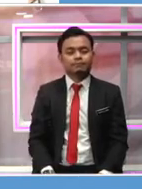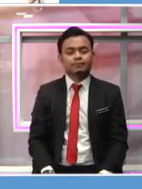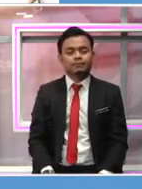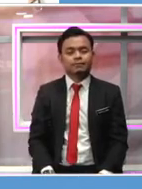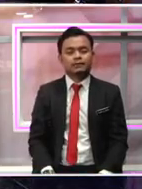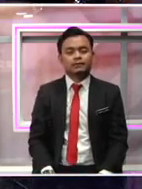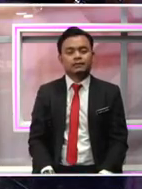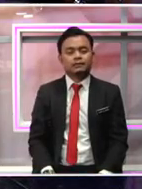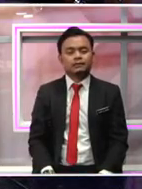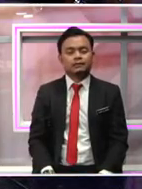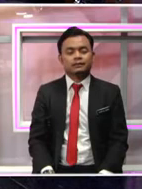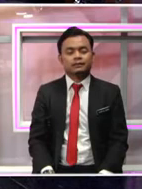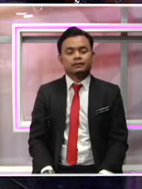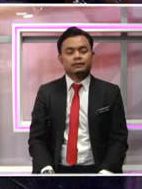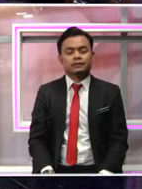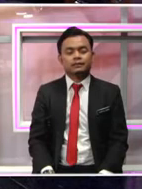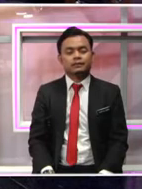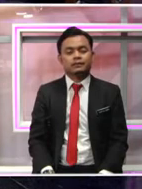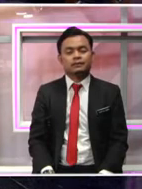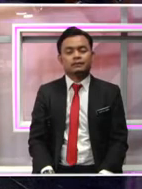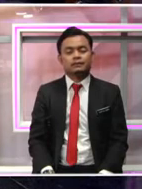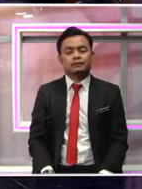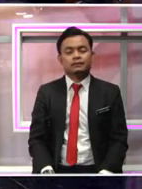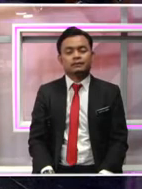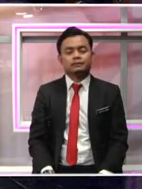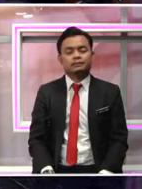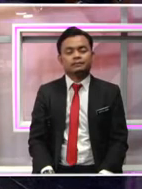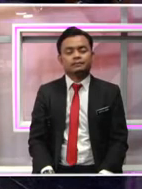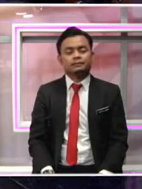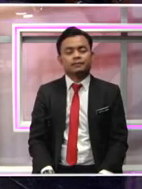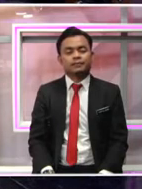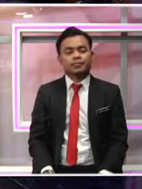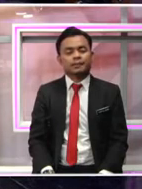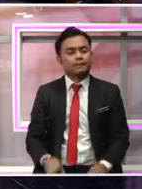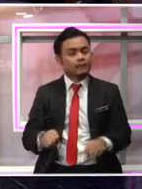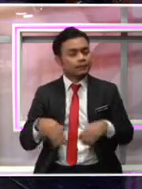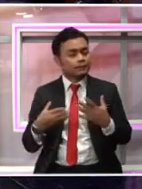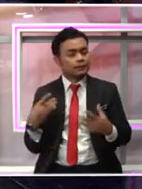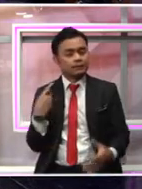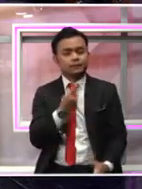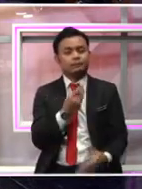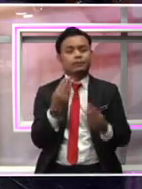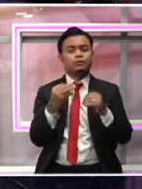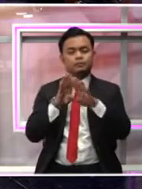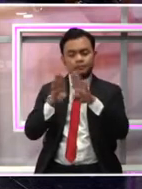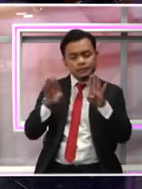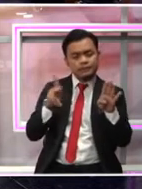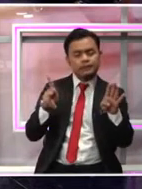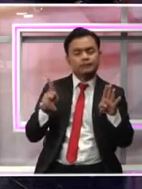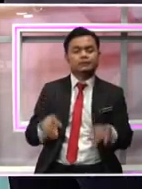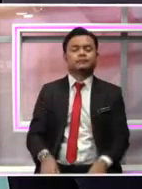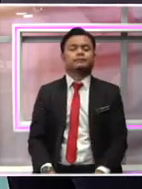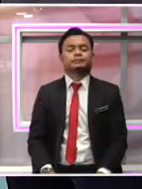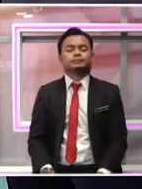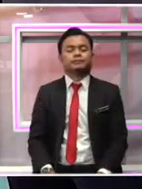ego saya enggak tahu apa itu subjek Apa itu predikat dan bagaimana kita enak membetulkan keduanya Oke baik